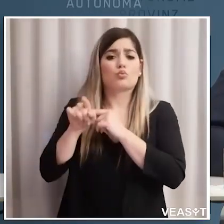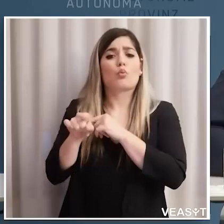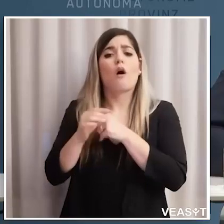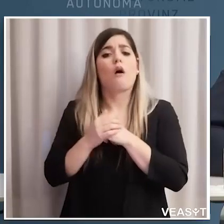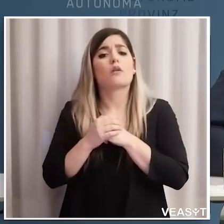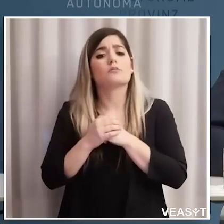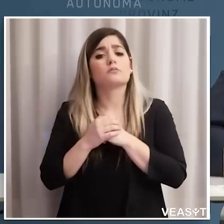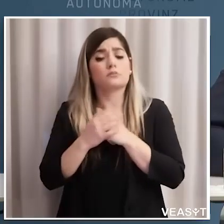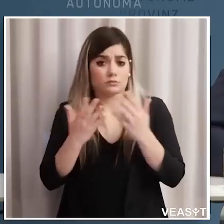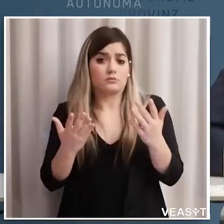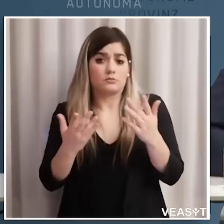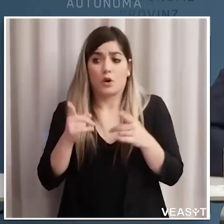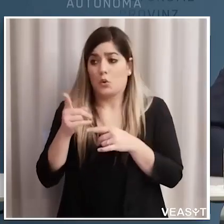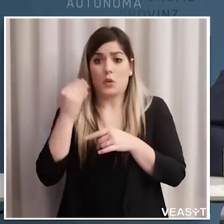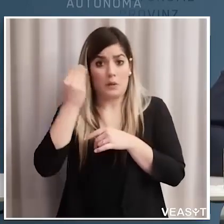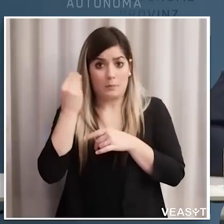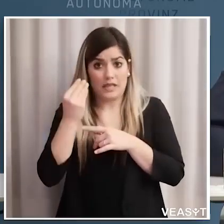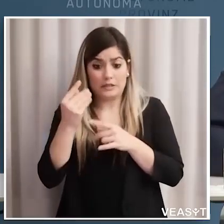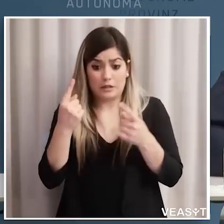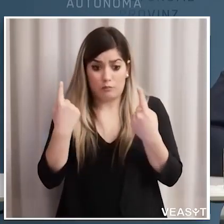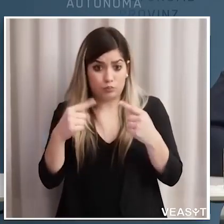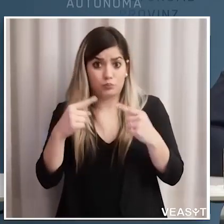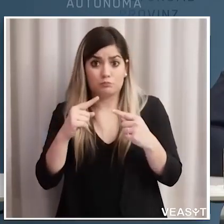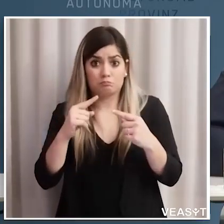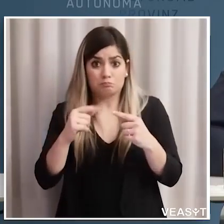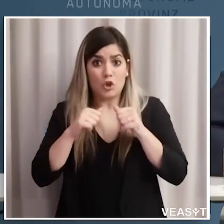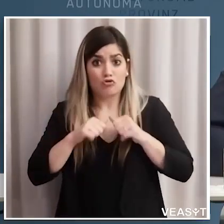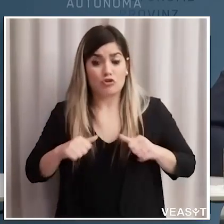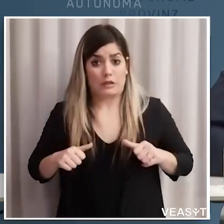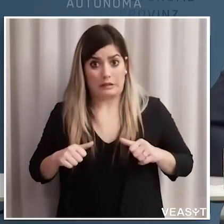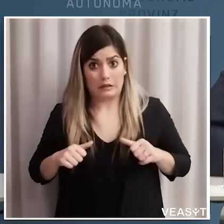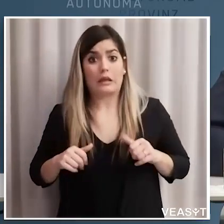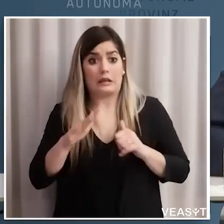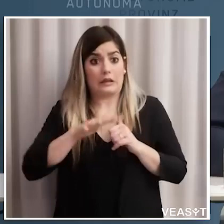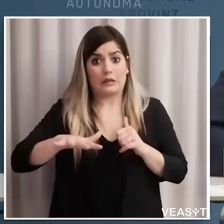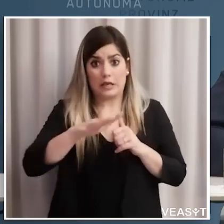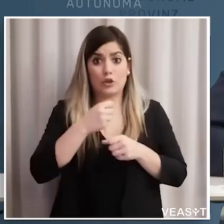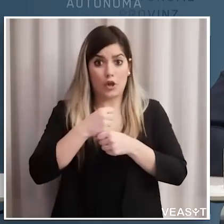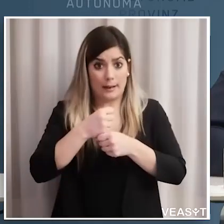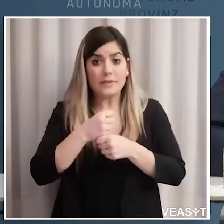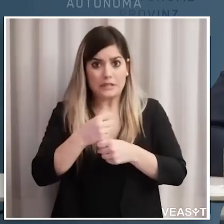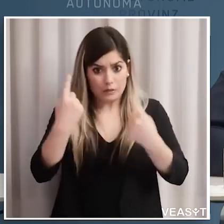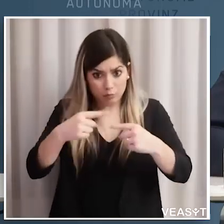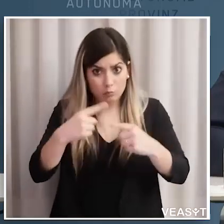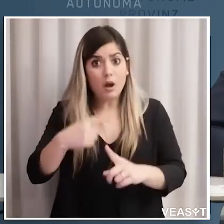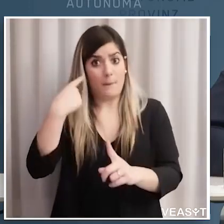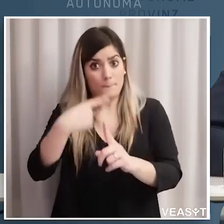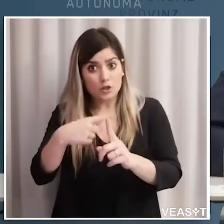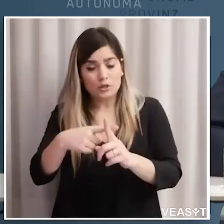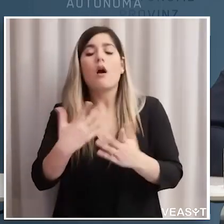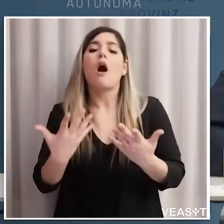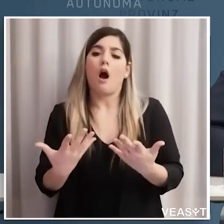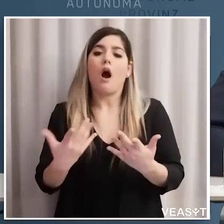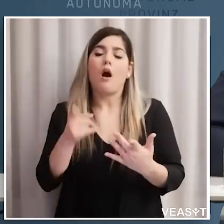crede che sia il migliore per il bene dei cittadini e il territorio che rappresenta e per il quale ha assunto questa